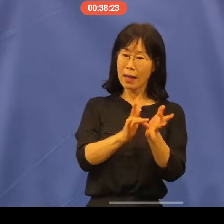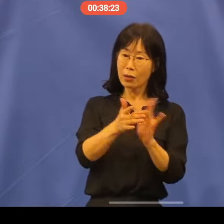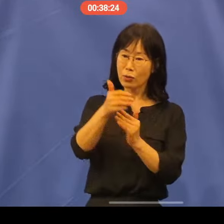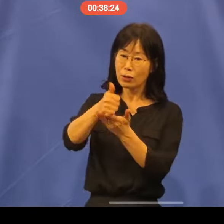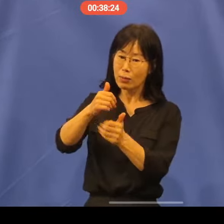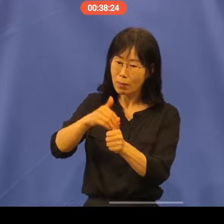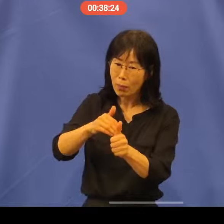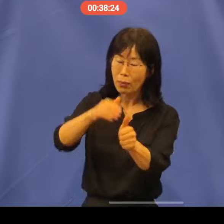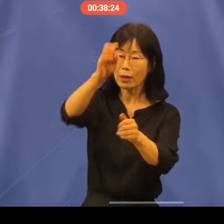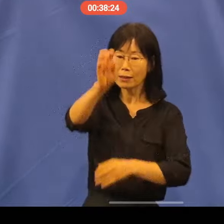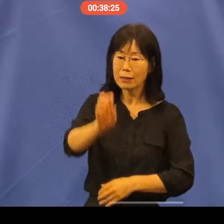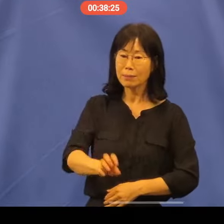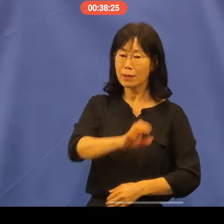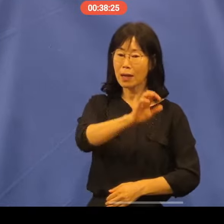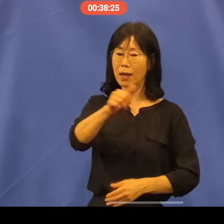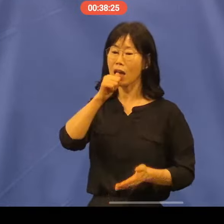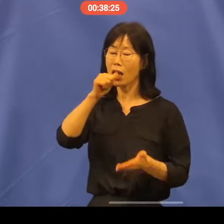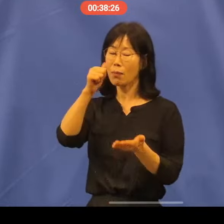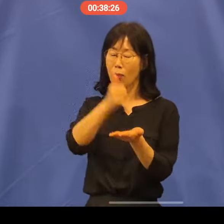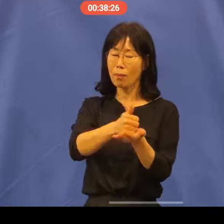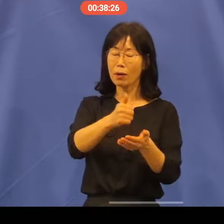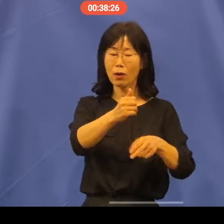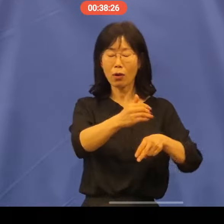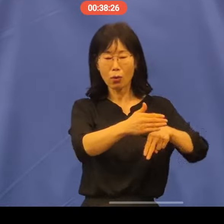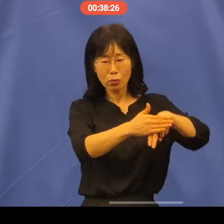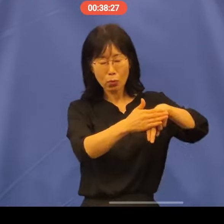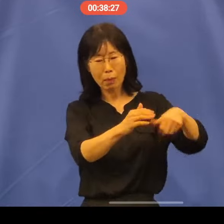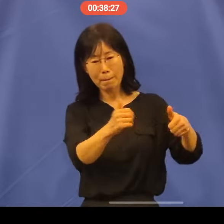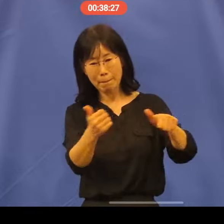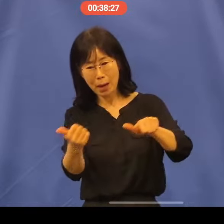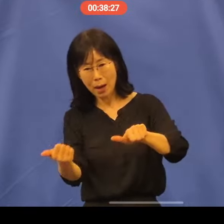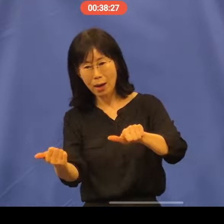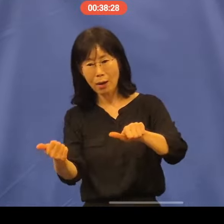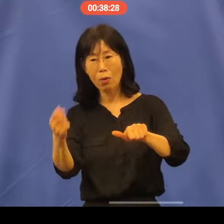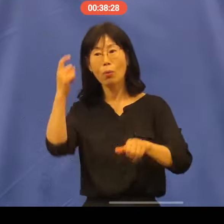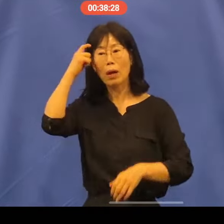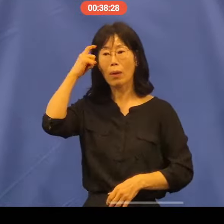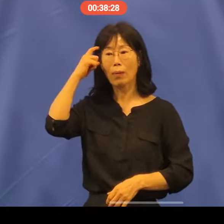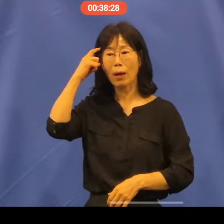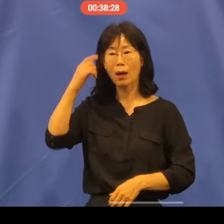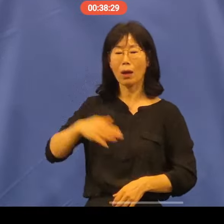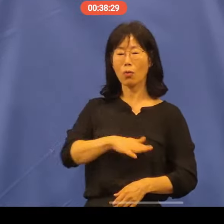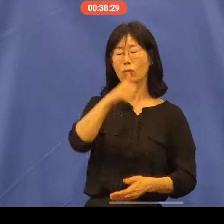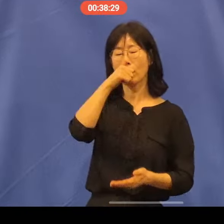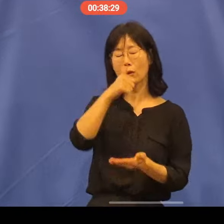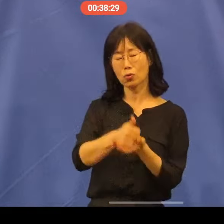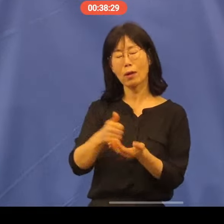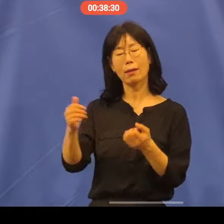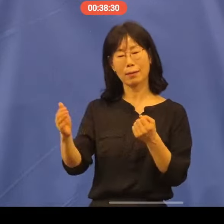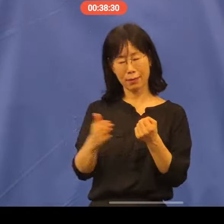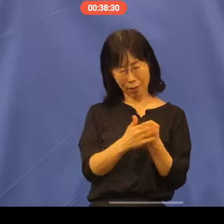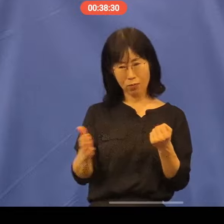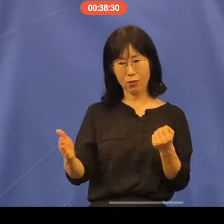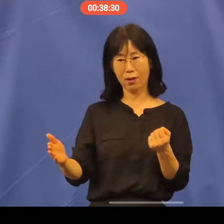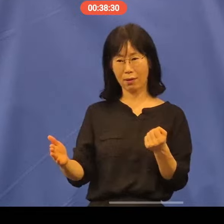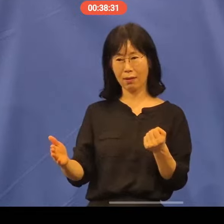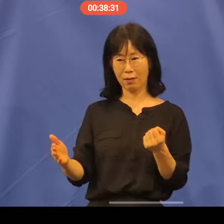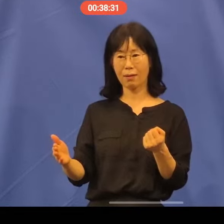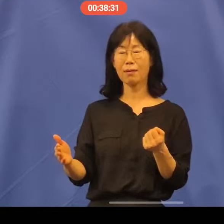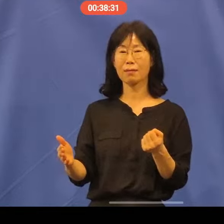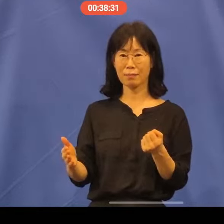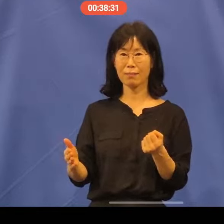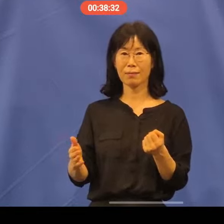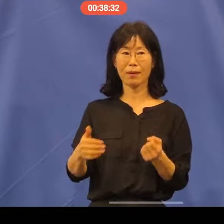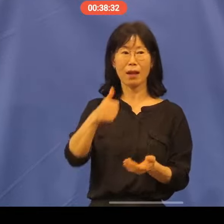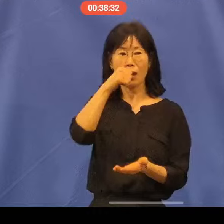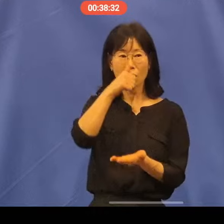십자가를 통하여 우리에게 보여주는 게 뭘까? 하나님은 죄를 결코 용납하고 지나가지 않으시는 분이다. 아들을 십자가에 매달게 하심으로 죄